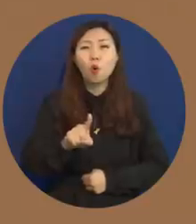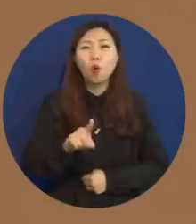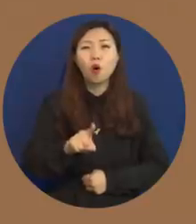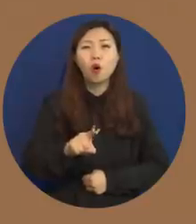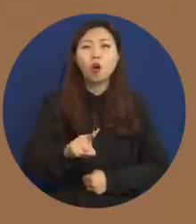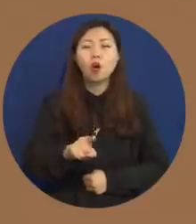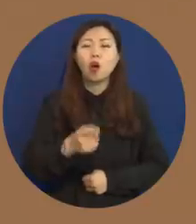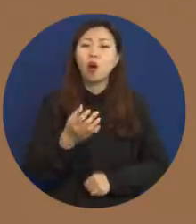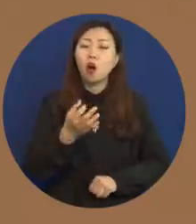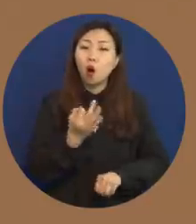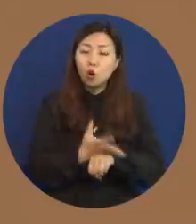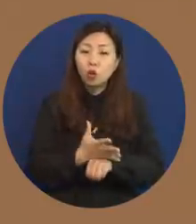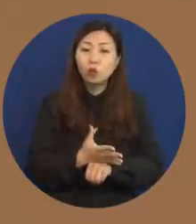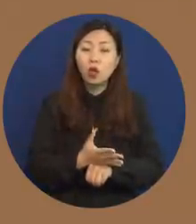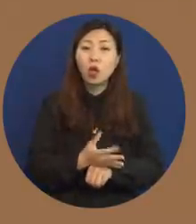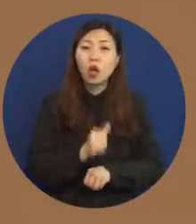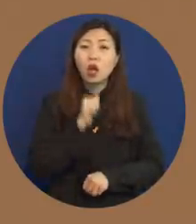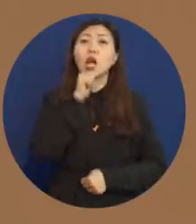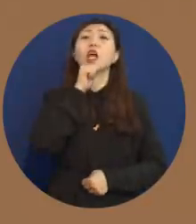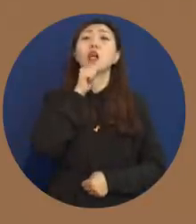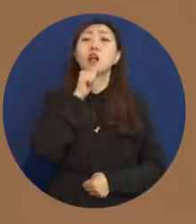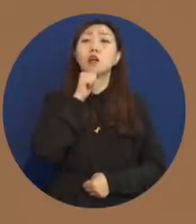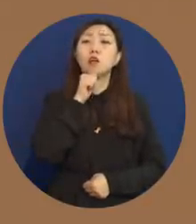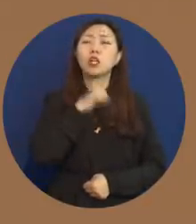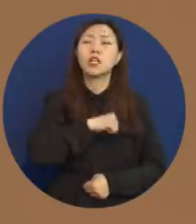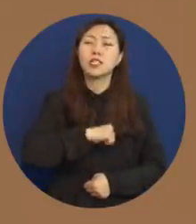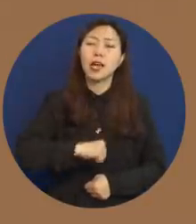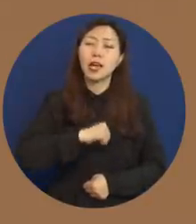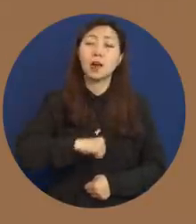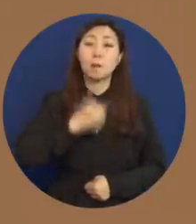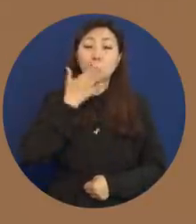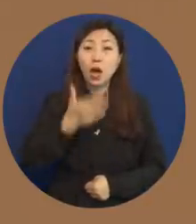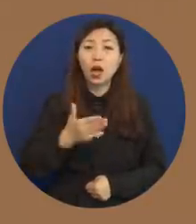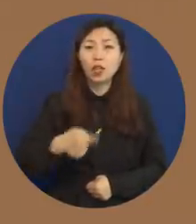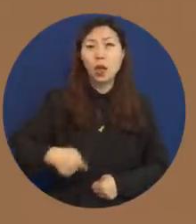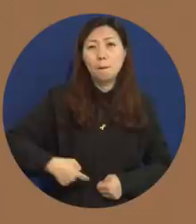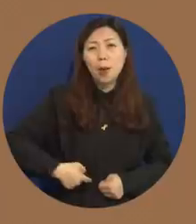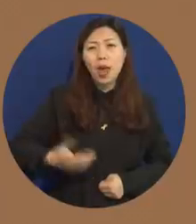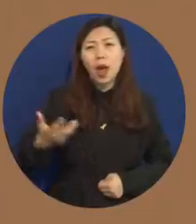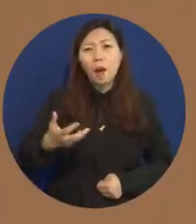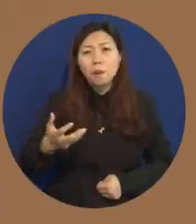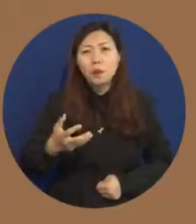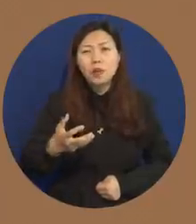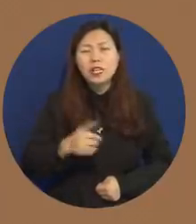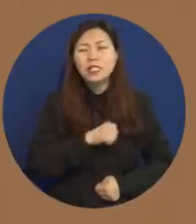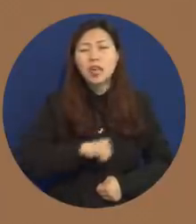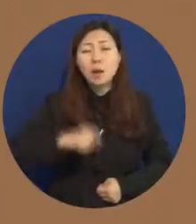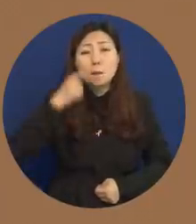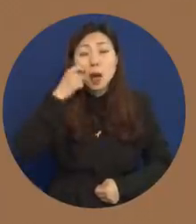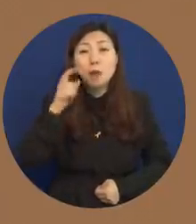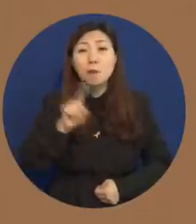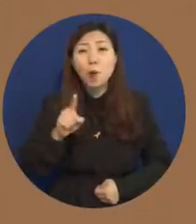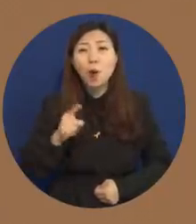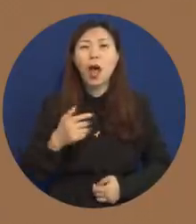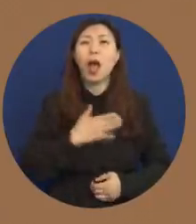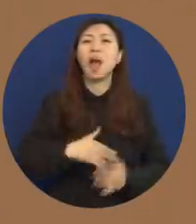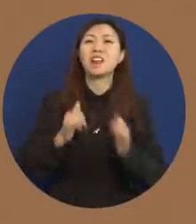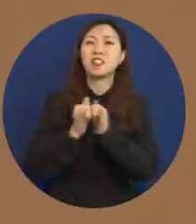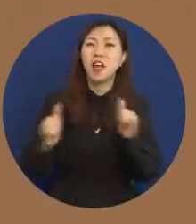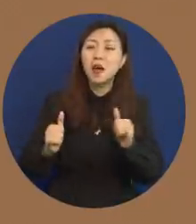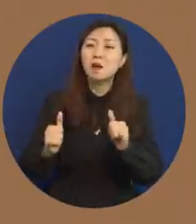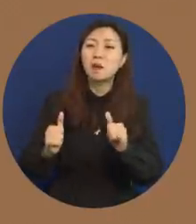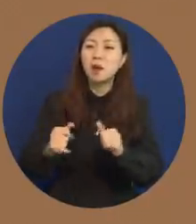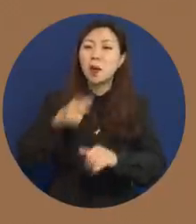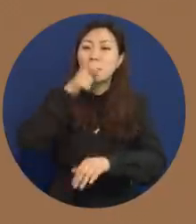빈곤. 절대적 빈곤은 오히려 가치가 안 나면 참을 수 있는데 배 아픈 거는 못 참는다. 사촌 논 사는 거는 못